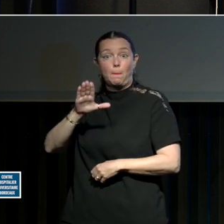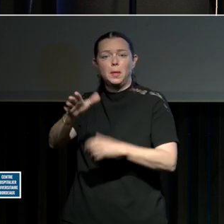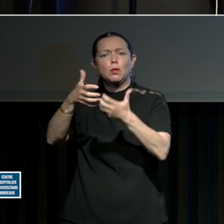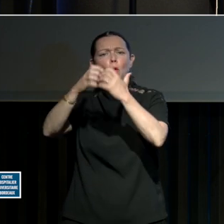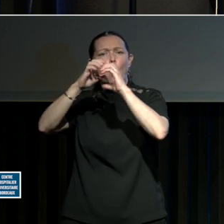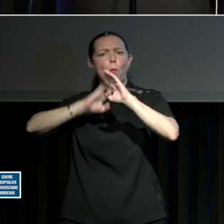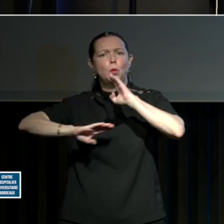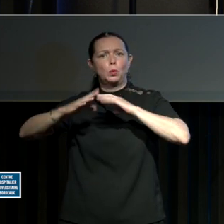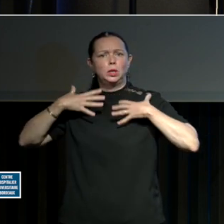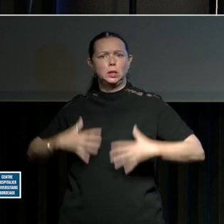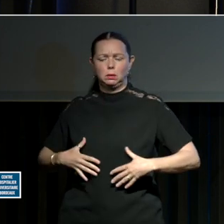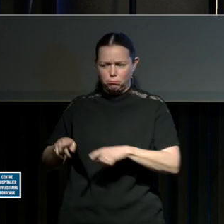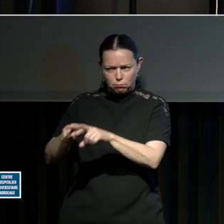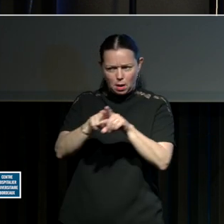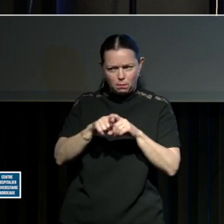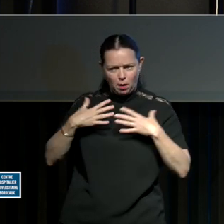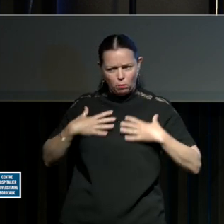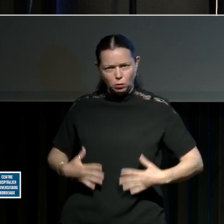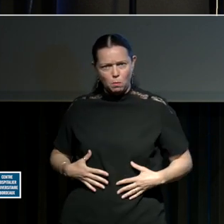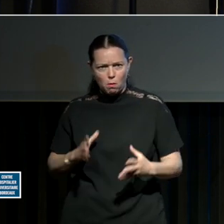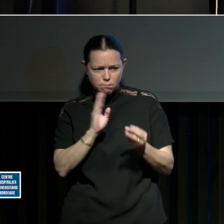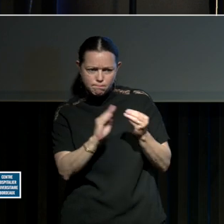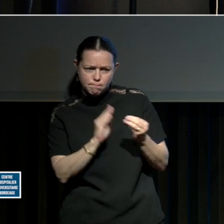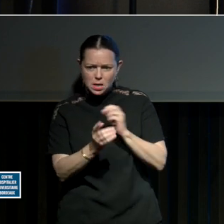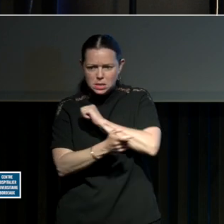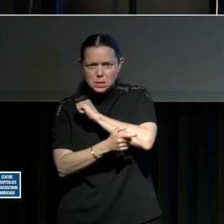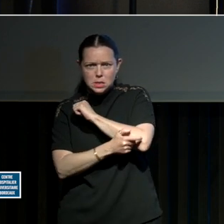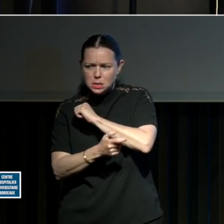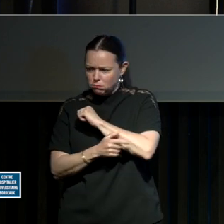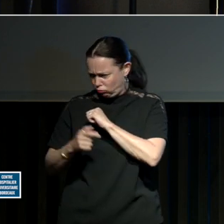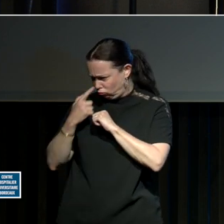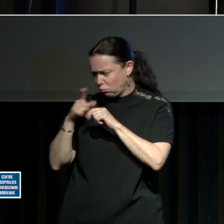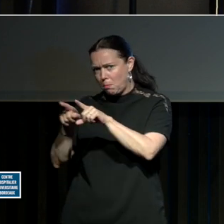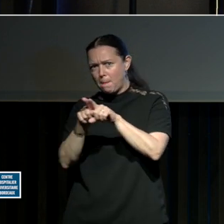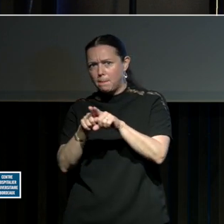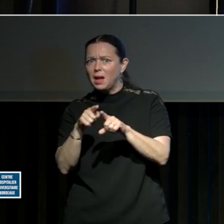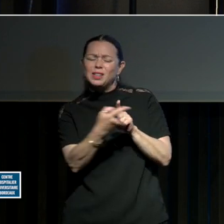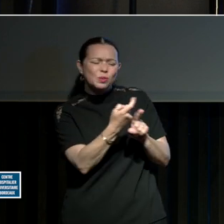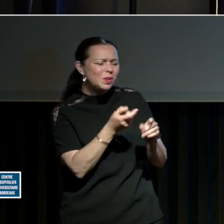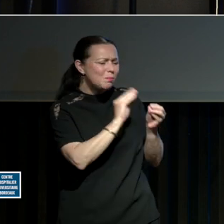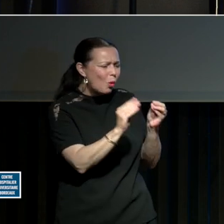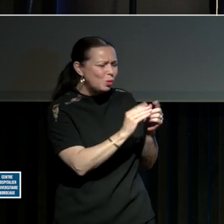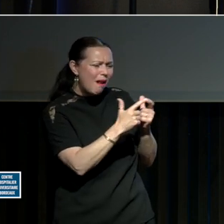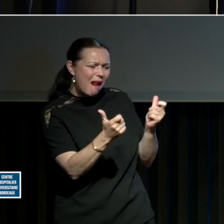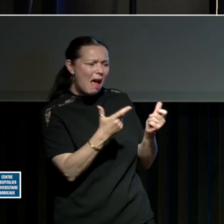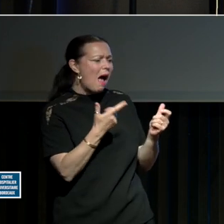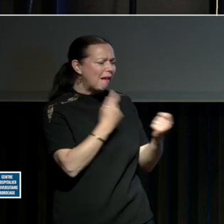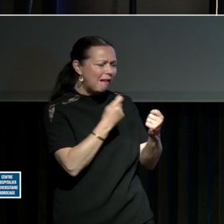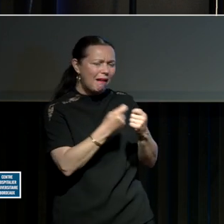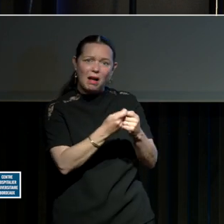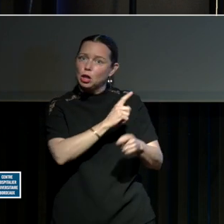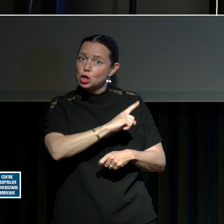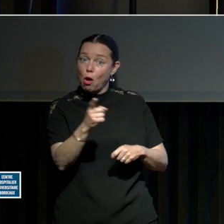neurobiologiques communs à l'ensemble des comportements addictifs, indépendamment de l'objet de l'addiction, et finalement